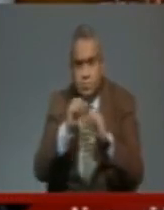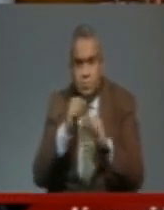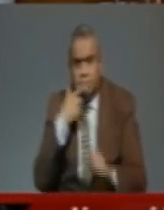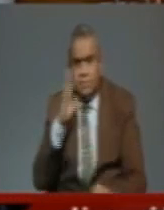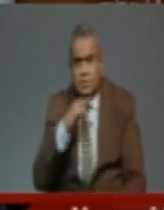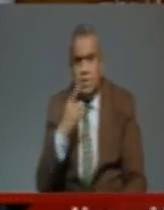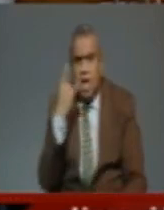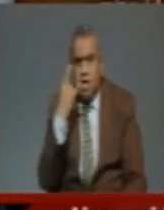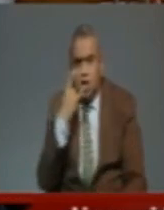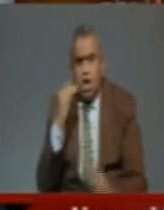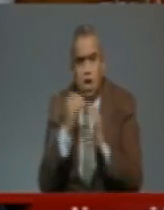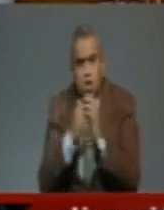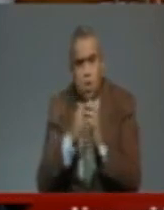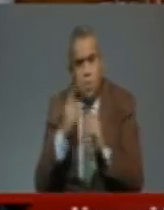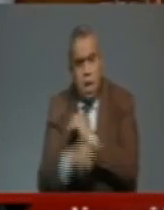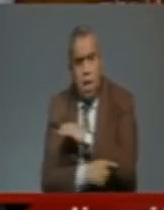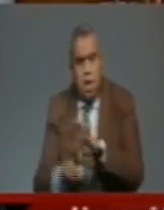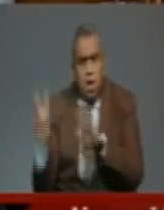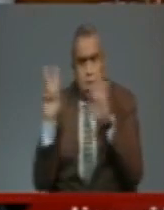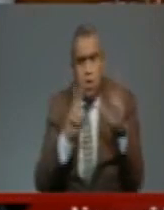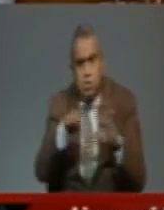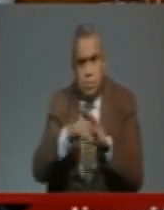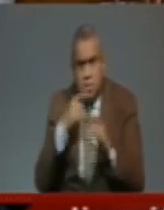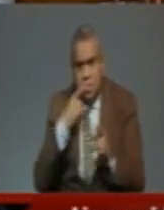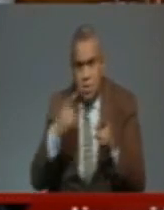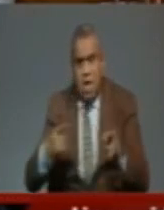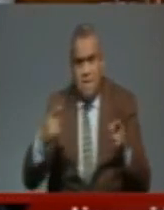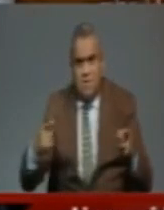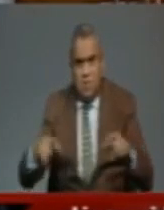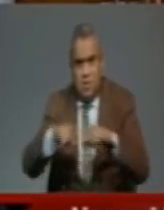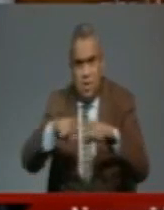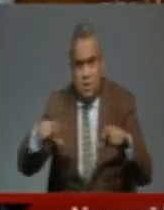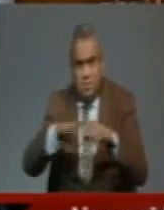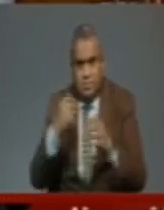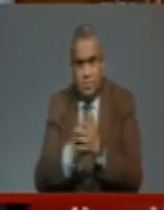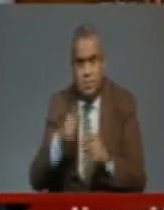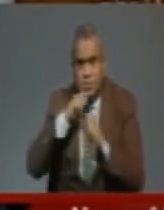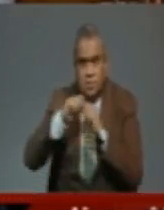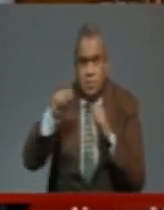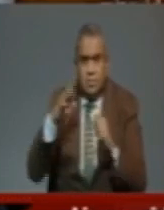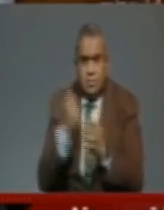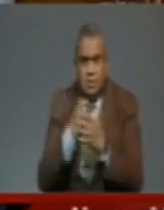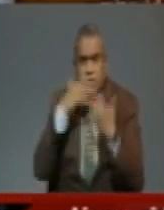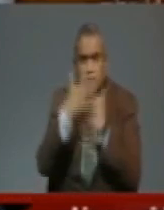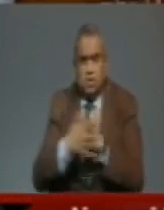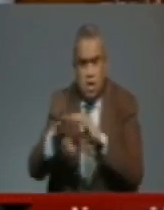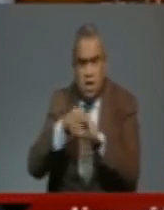اسبوع. الارصفه يا فندم بتشطب بتاعتها، المقاولين العرب واخده رصيف وشركه اركريدون واخده